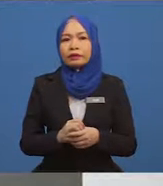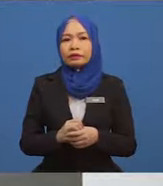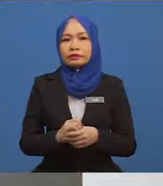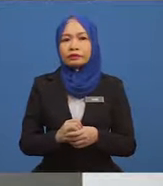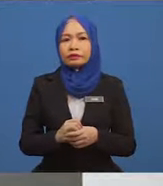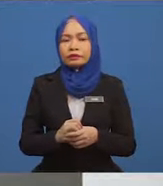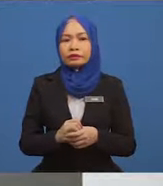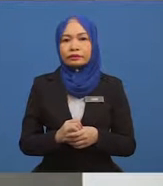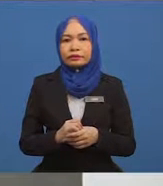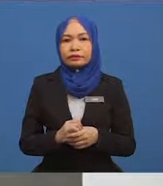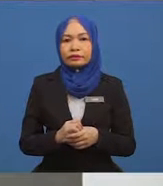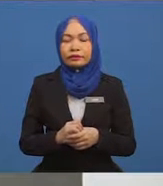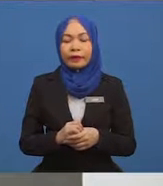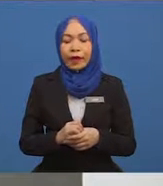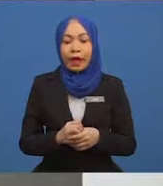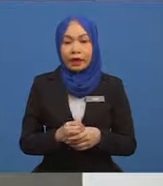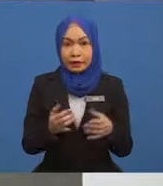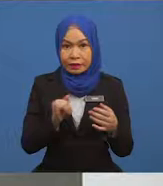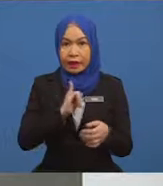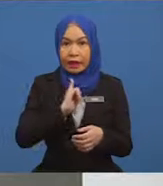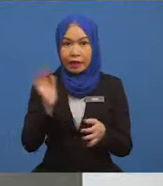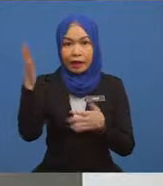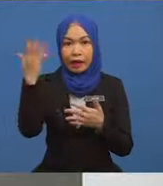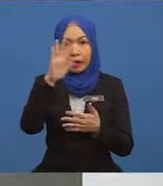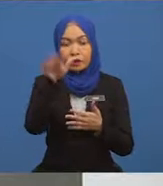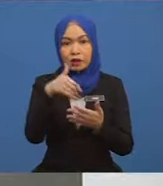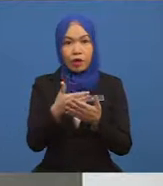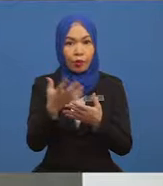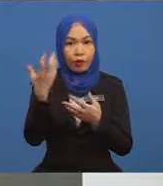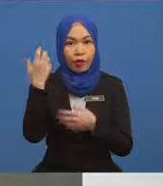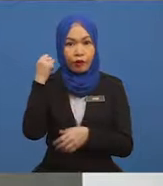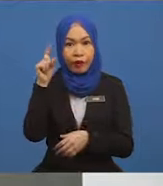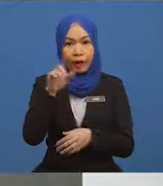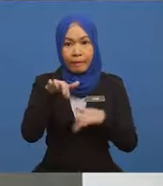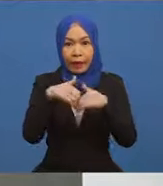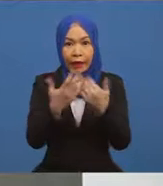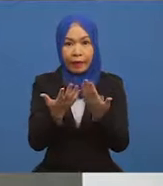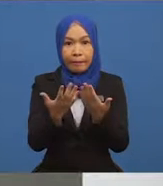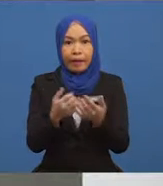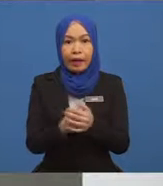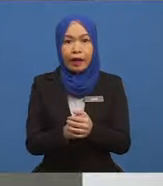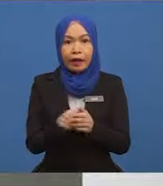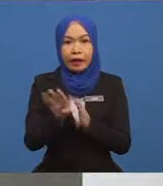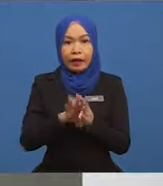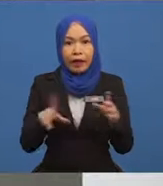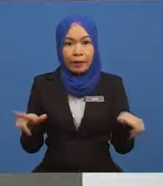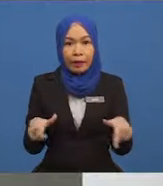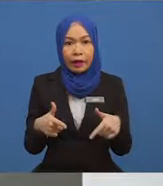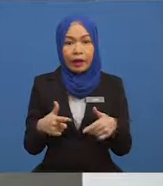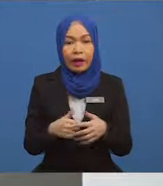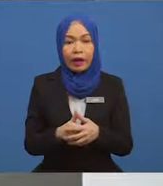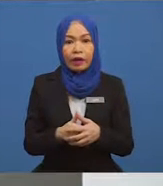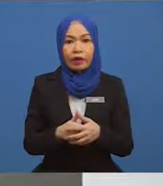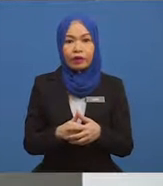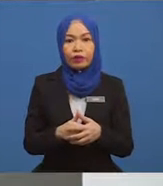harap anda semua faham bagaimana fermentasi alkohol dan asid laktik